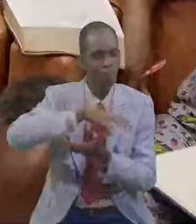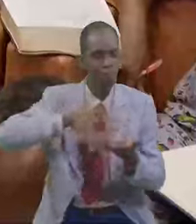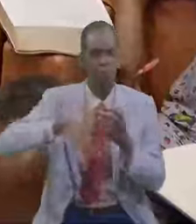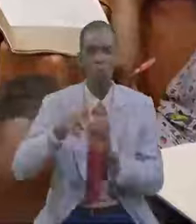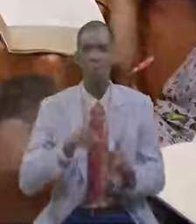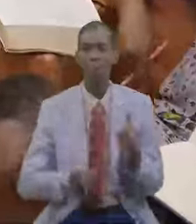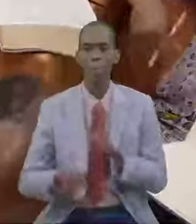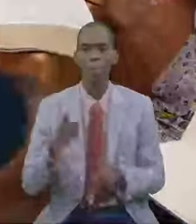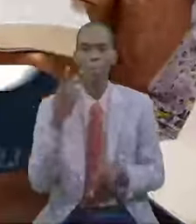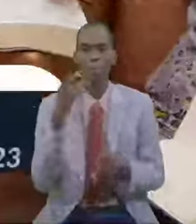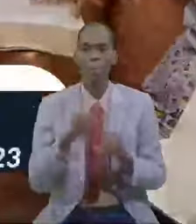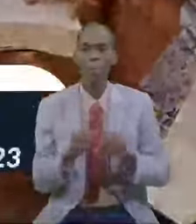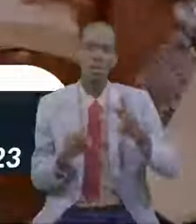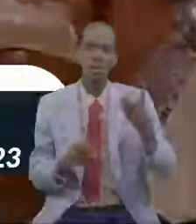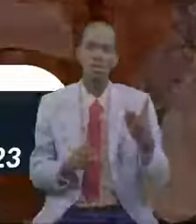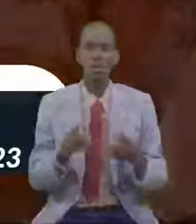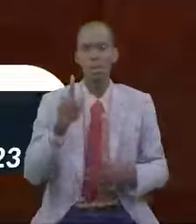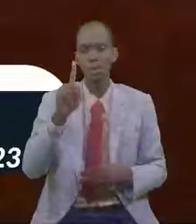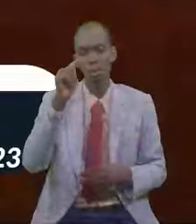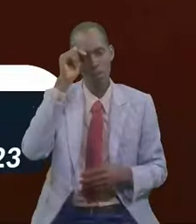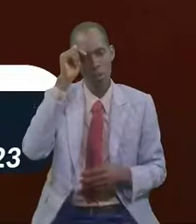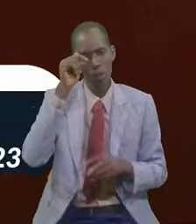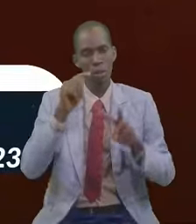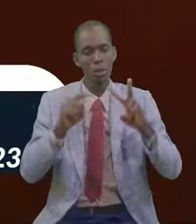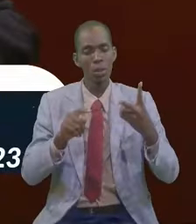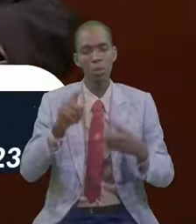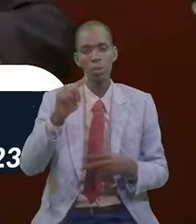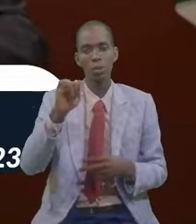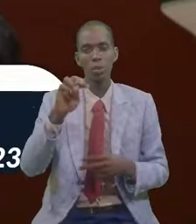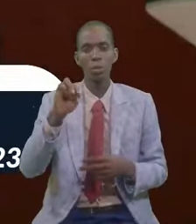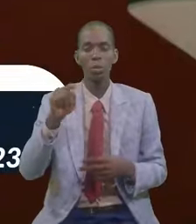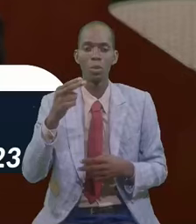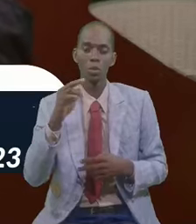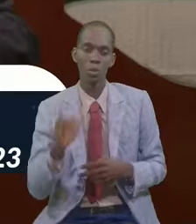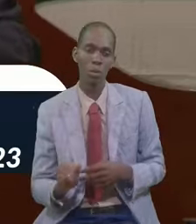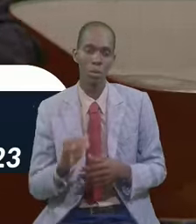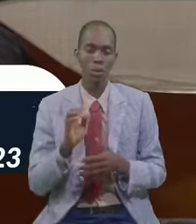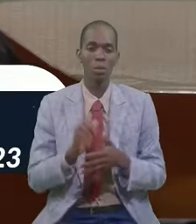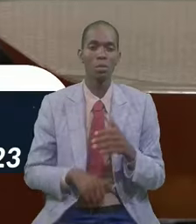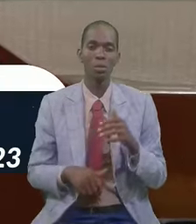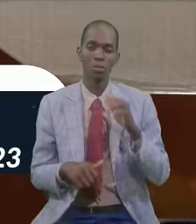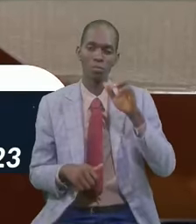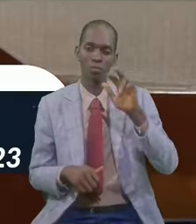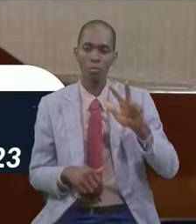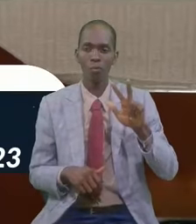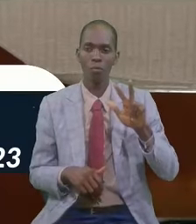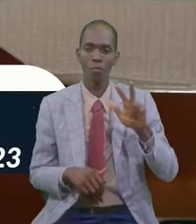abusés, des gens stériles et qui se sont abusés. On va à